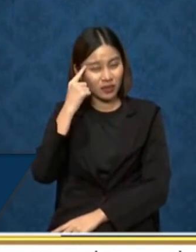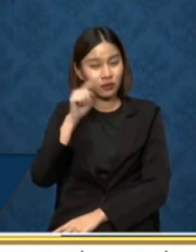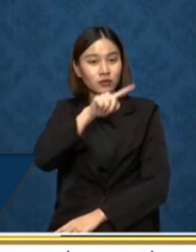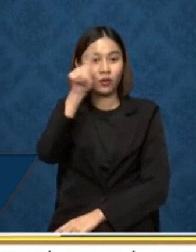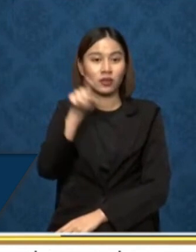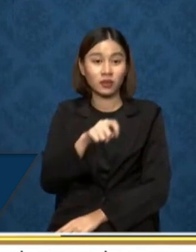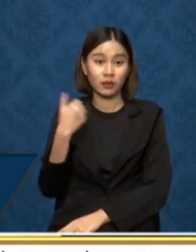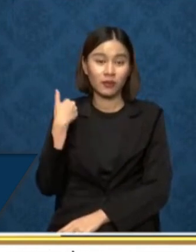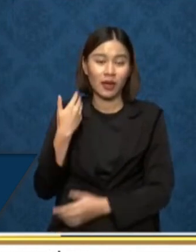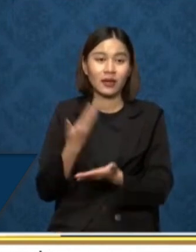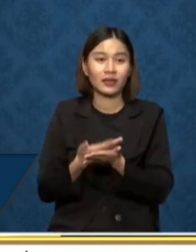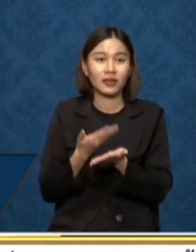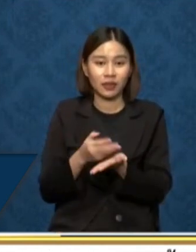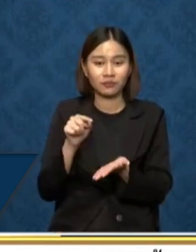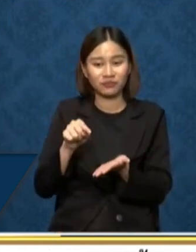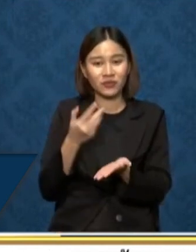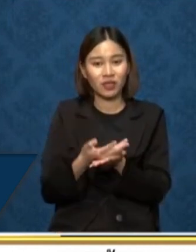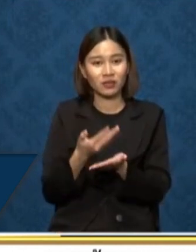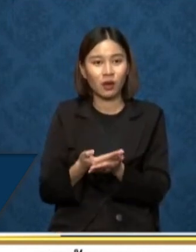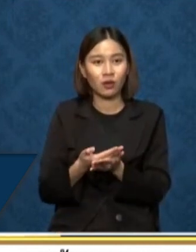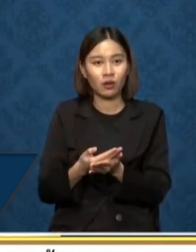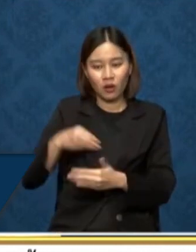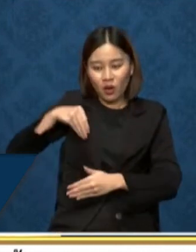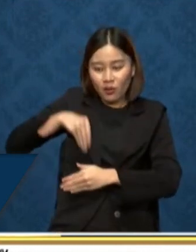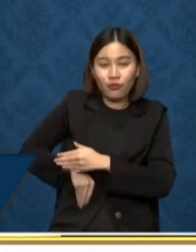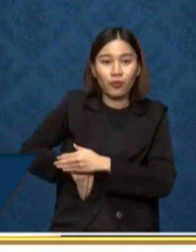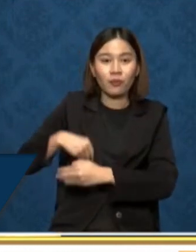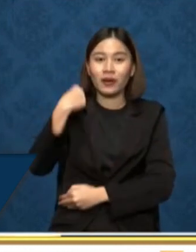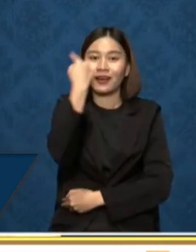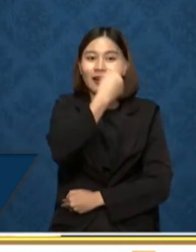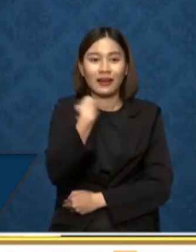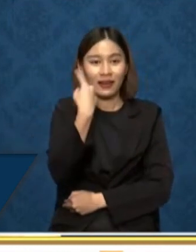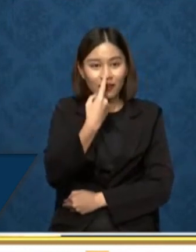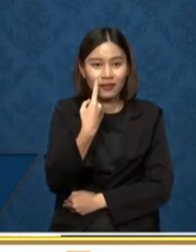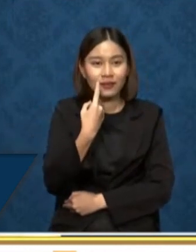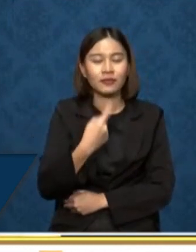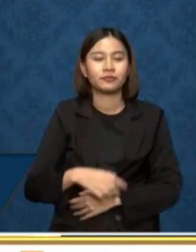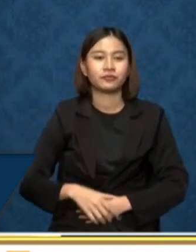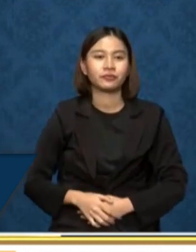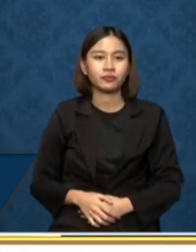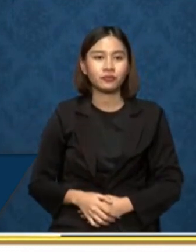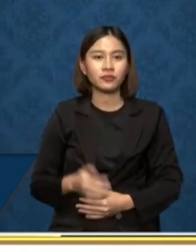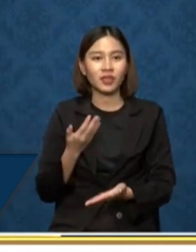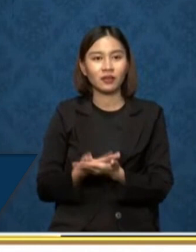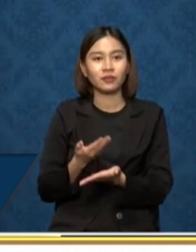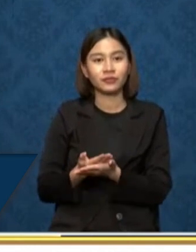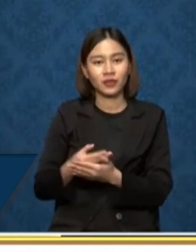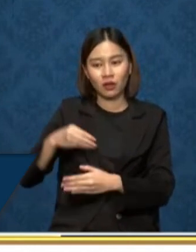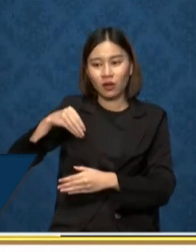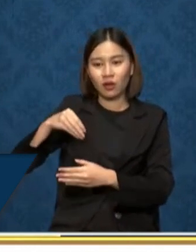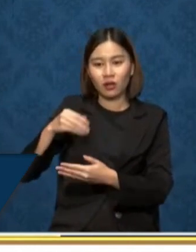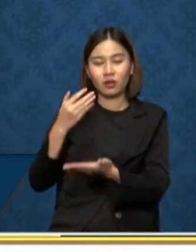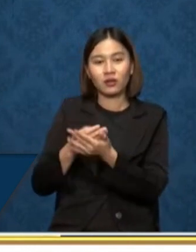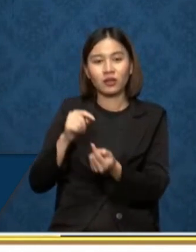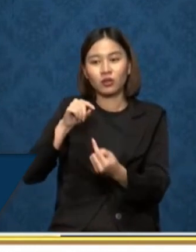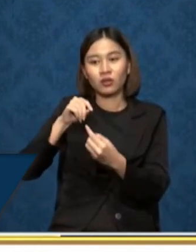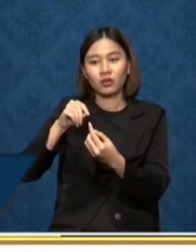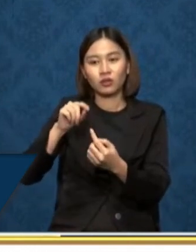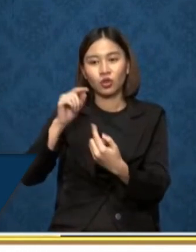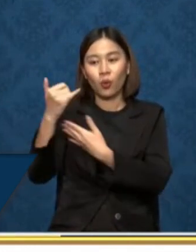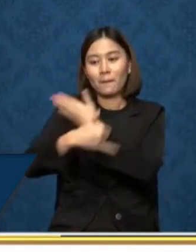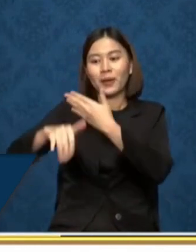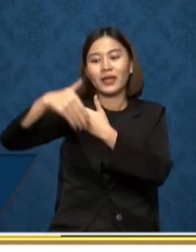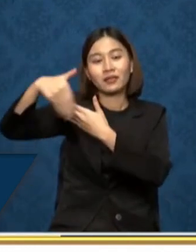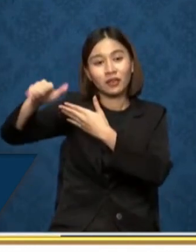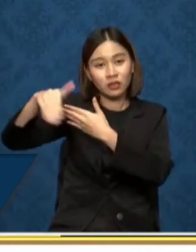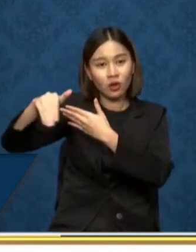ครับว่าเงินเหล่านี้มันเข้าไปอยู่ในกระเป๋าใครแน่นอนครับเงินส่วนมากนะครับก็ไหลออกตามตะเข็บชายแดนเราไม่ว่าจะเป็นชาย